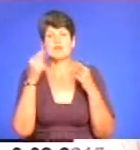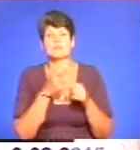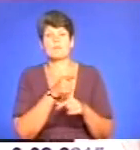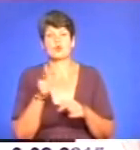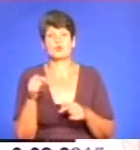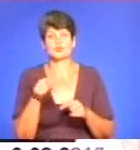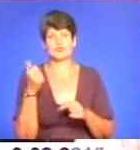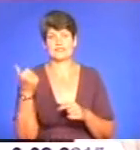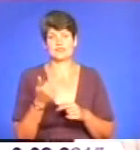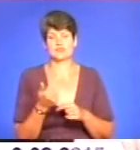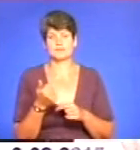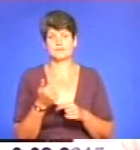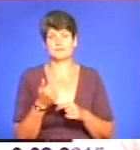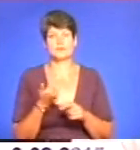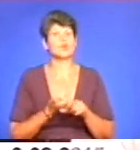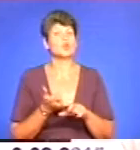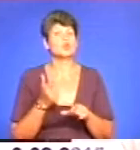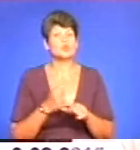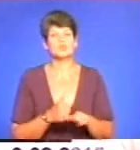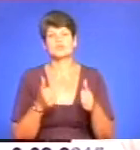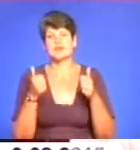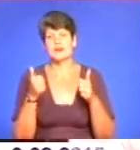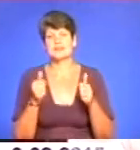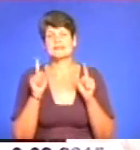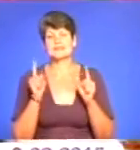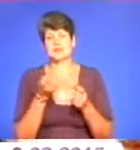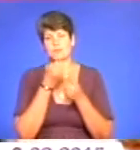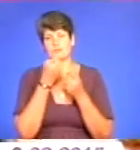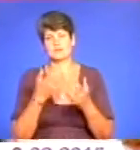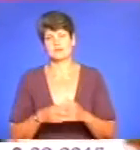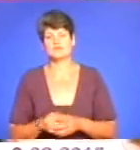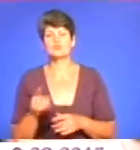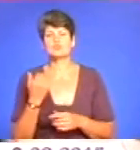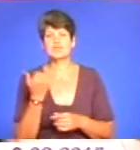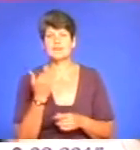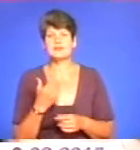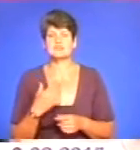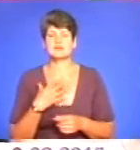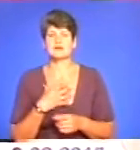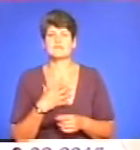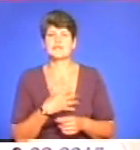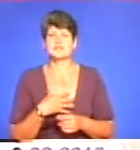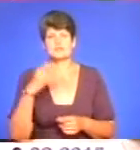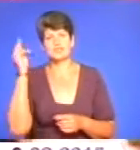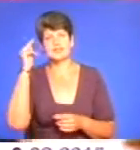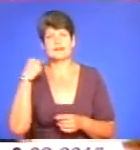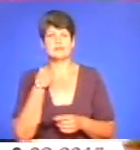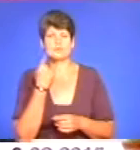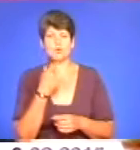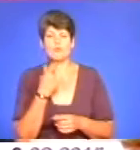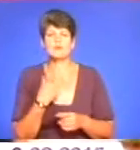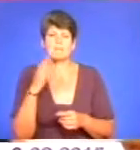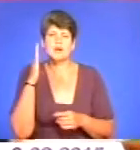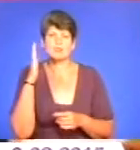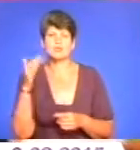тижня склалися? Дуже гарні і тільки позитивні. Чому для вас важливо вивчати англійську мову? У майбутньому я хочу,